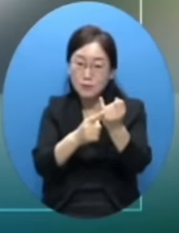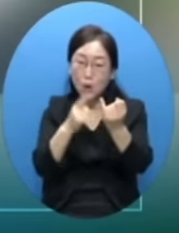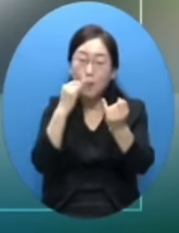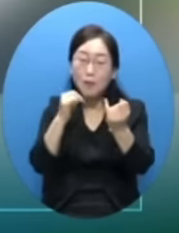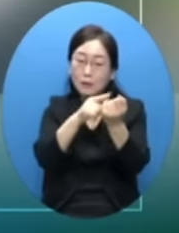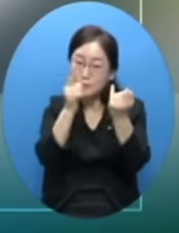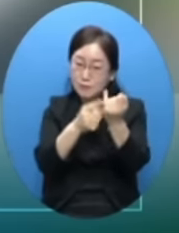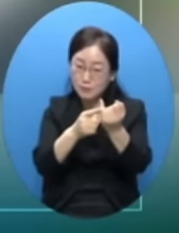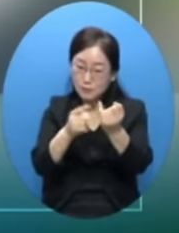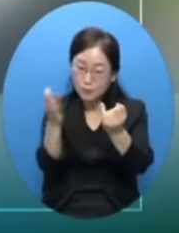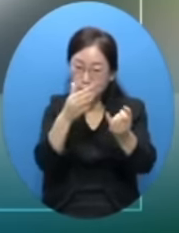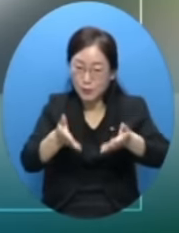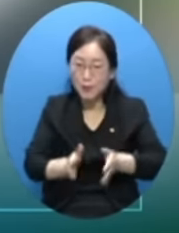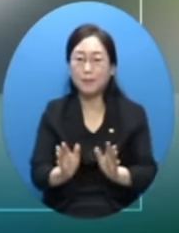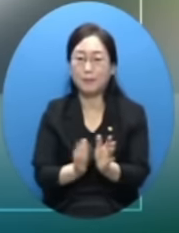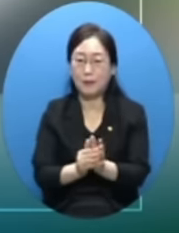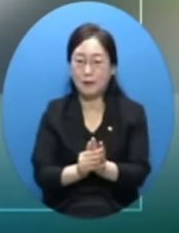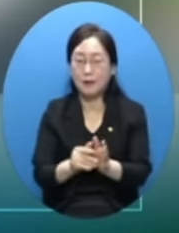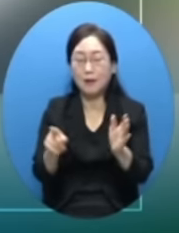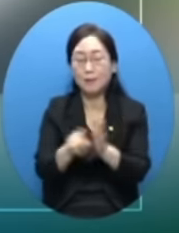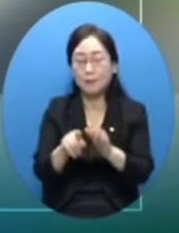태어나서 신앙생활 하는데